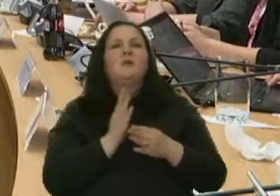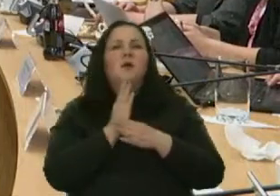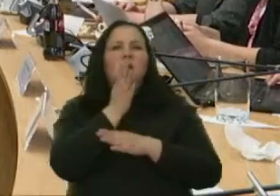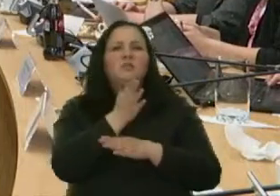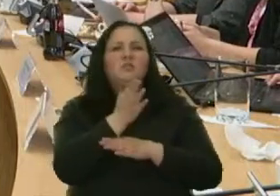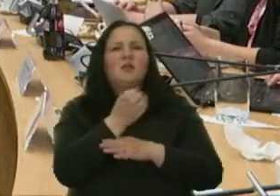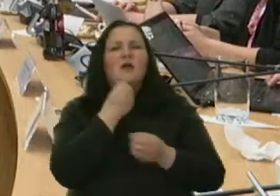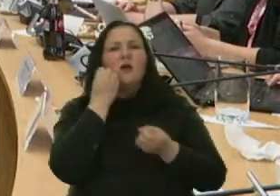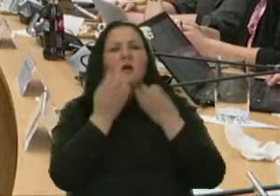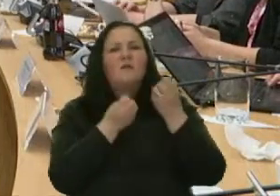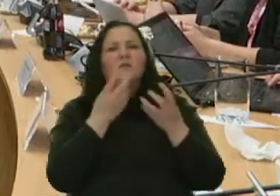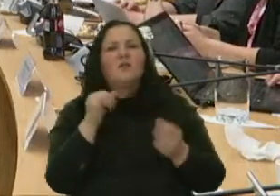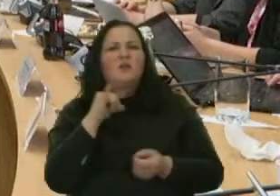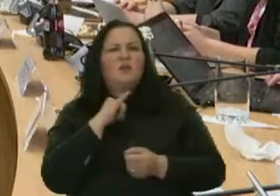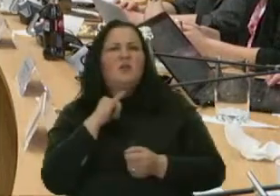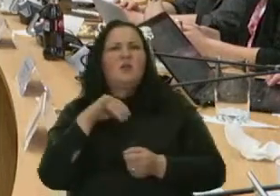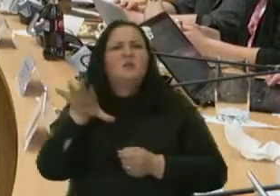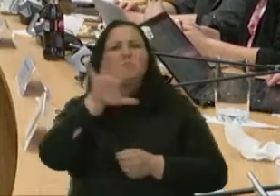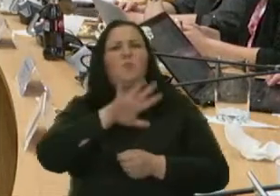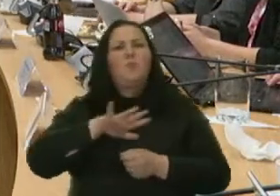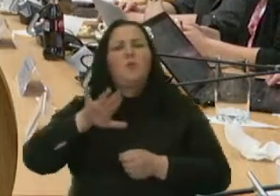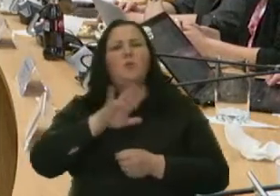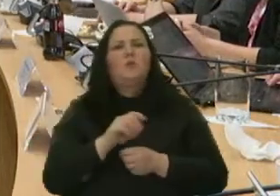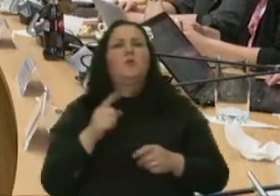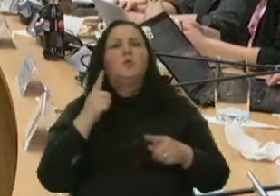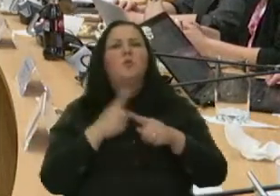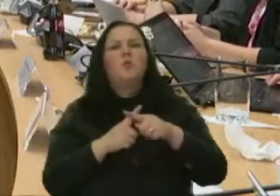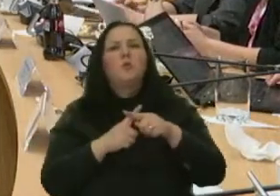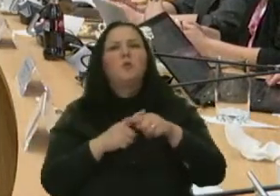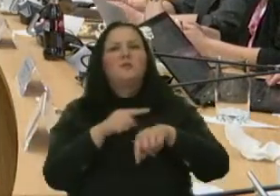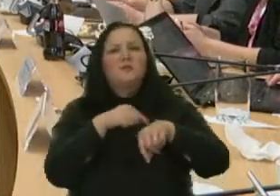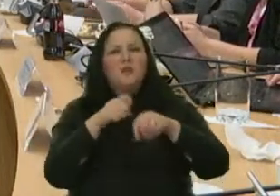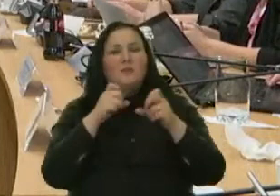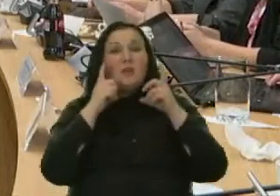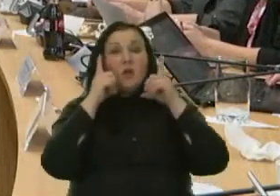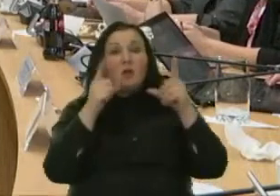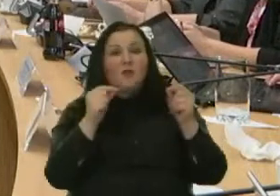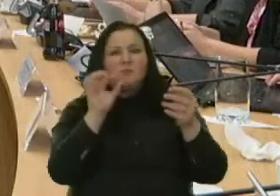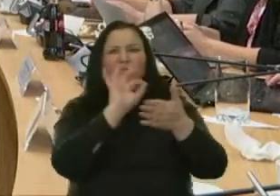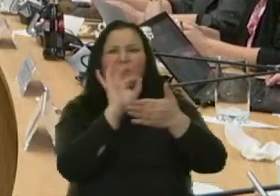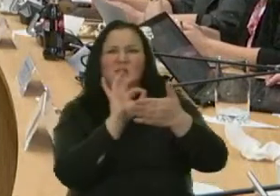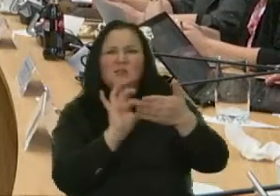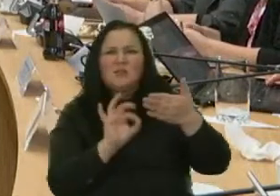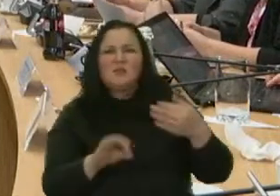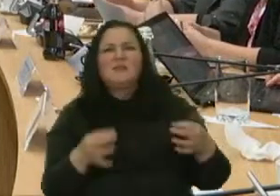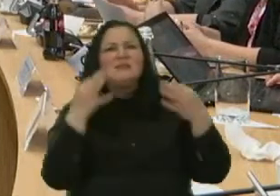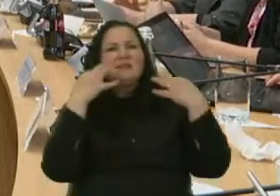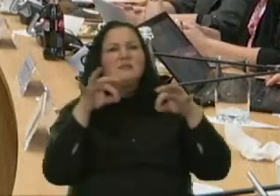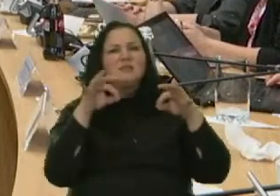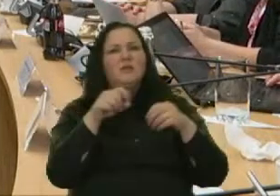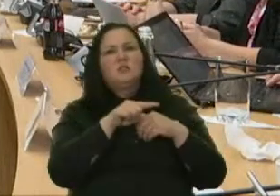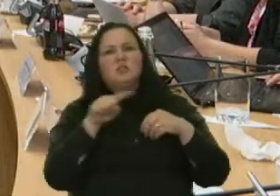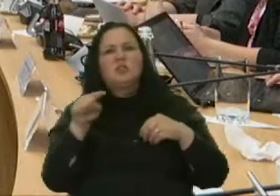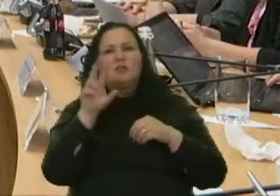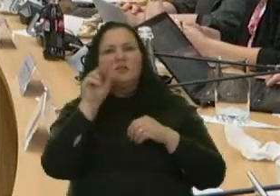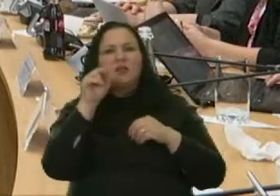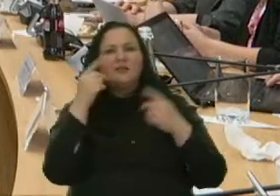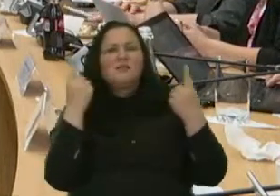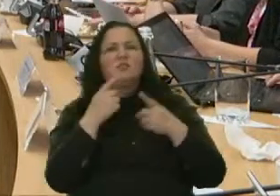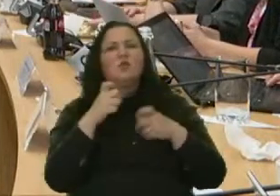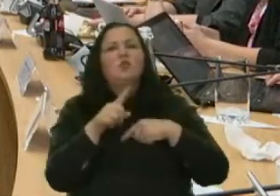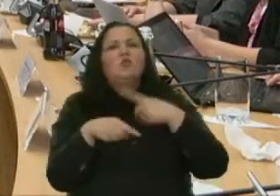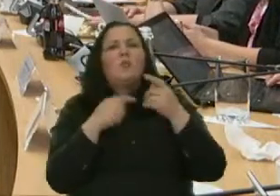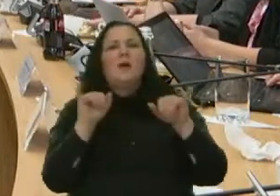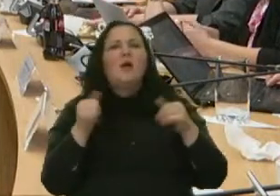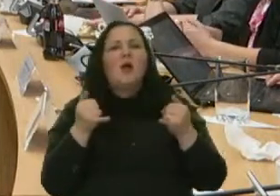informațiile de interes public cu termen de răspuns scris în 10 sau 30 de zile după